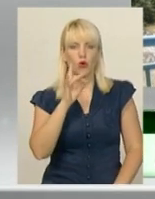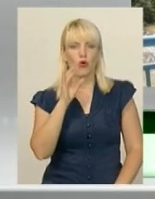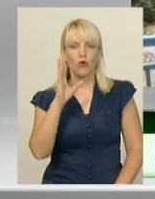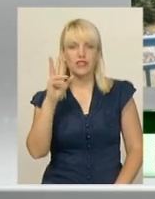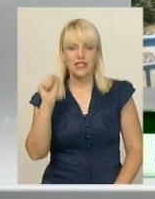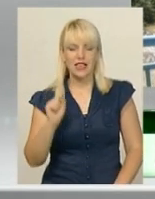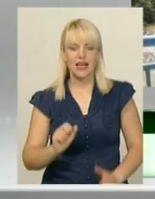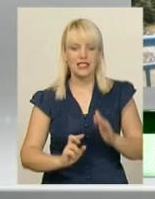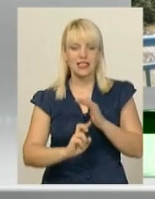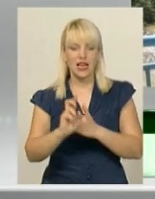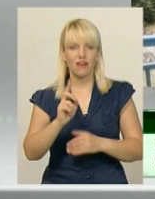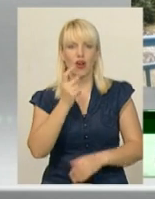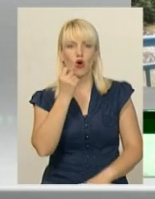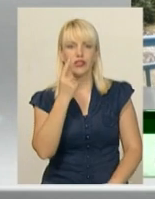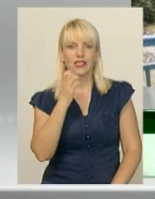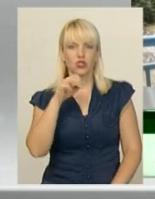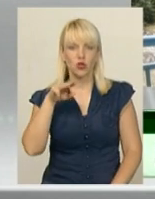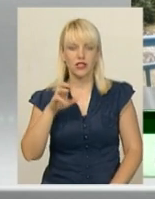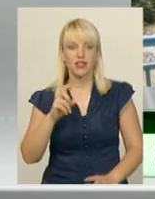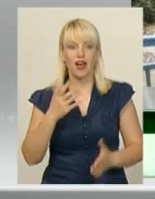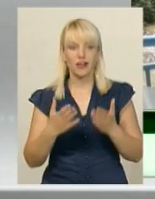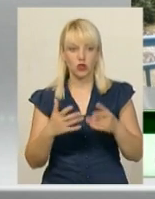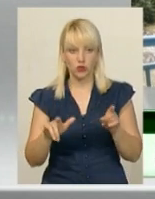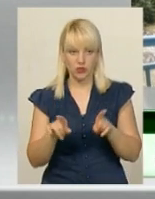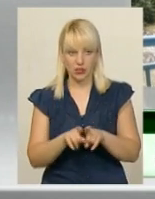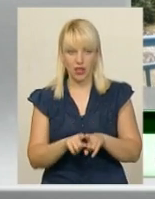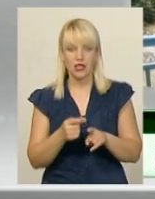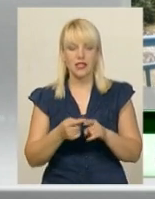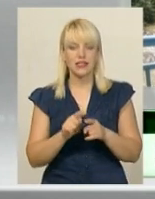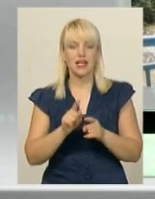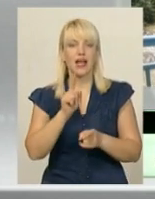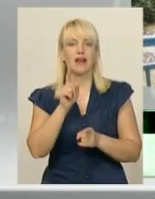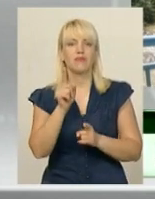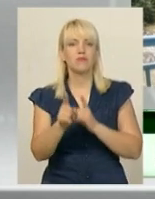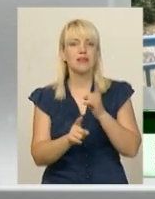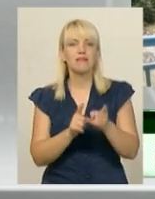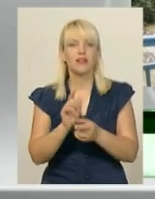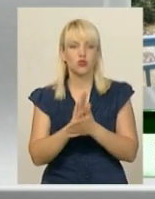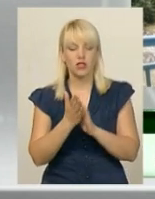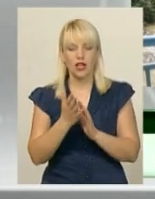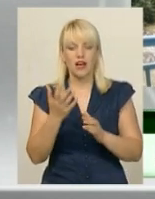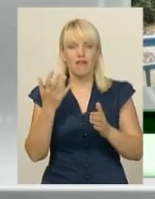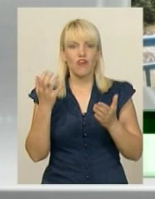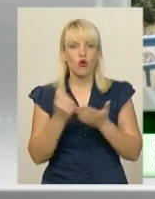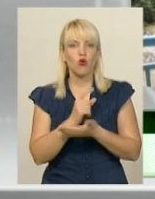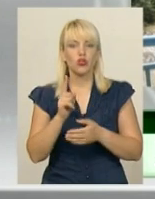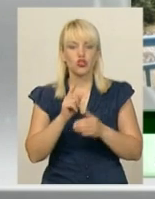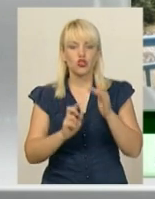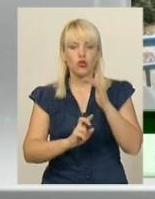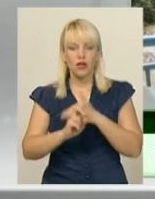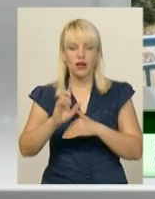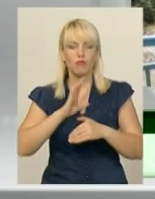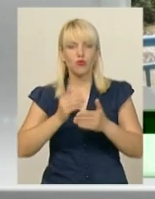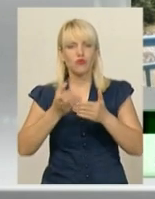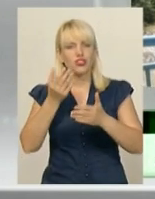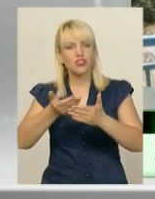столітті за князів Коріатовичів. Якщо це виявляється так, тоді в нас ситуація докорінно змінюється. Виходить, що храм існував у нас ще до литовського